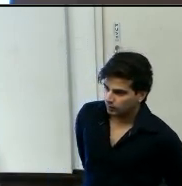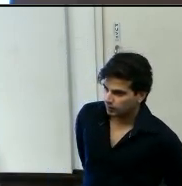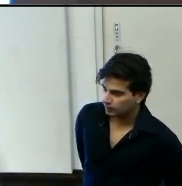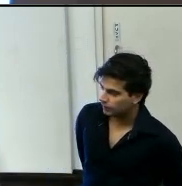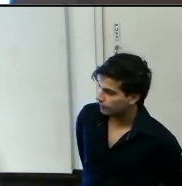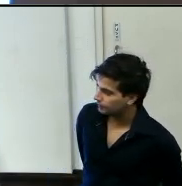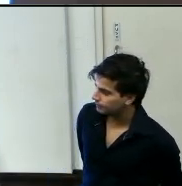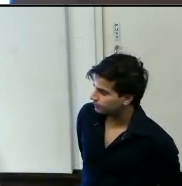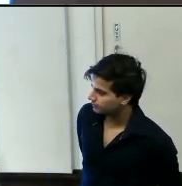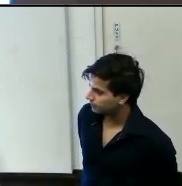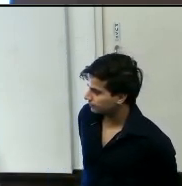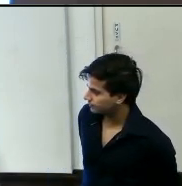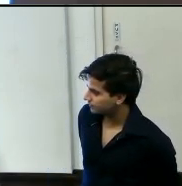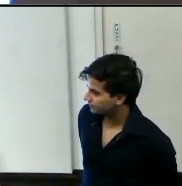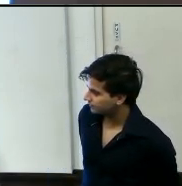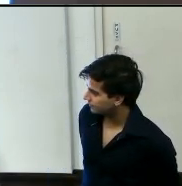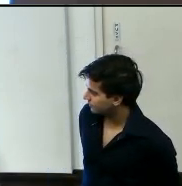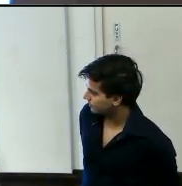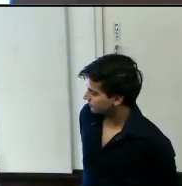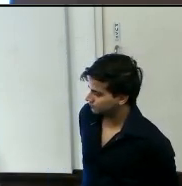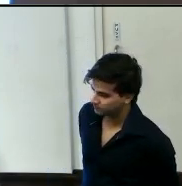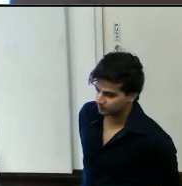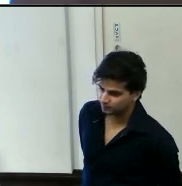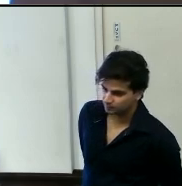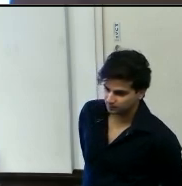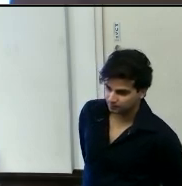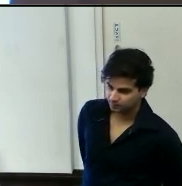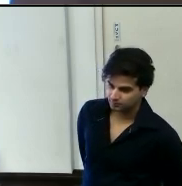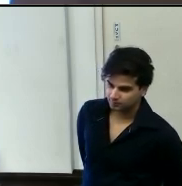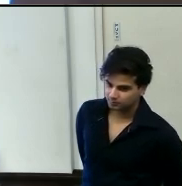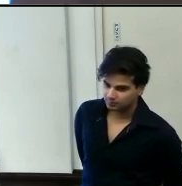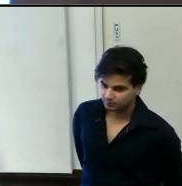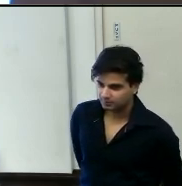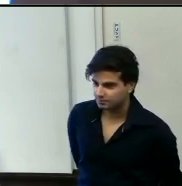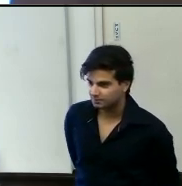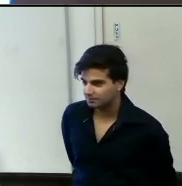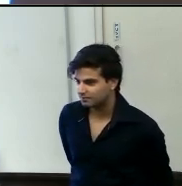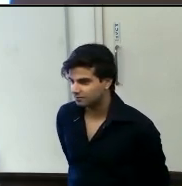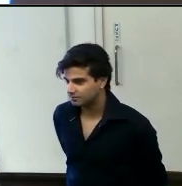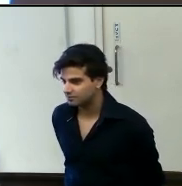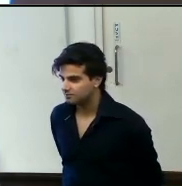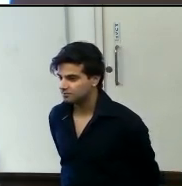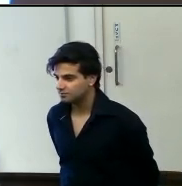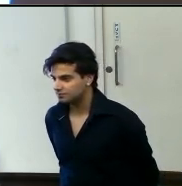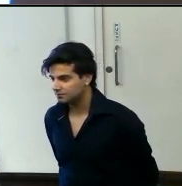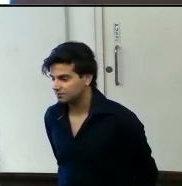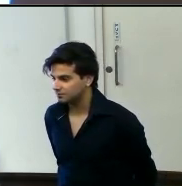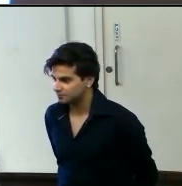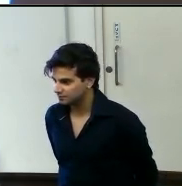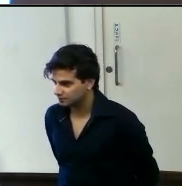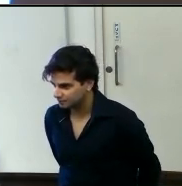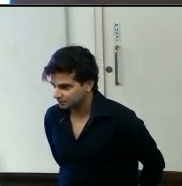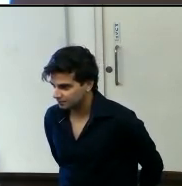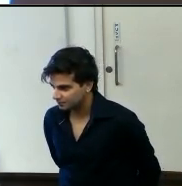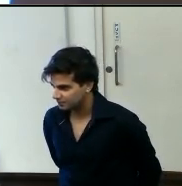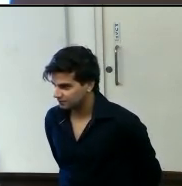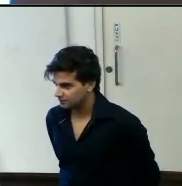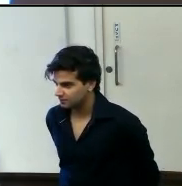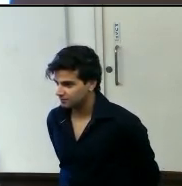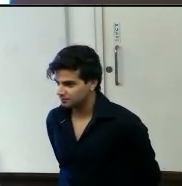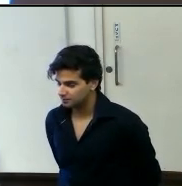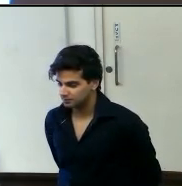ಒಂದ್ಸಲ ಅದನ್ನ ಹೊಳಹು ಅಂತ ಹೇಳೋಣ, ಅದು ಸಿಕ್ತಿದ್ದಂಗೆ ನೆಕ್ಸ್ಟ್ 3-4 ತಿಂಗಳಲ್ಲಿ ಅದನ್ನು ಎಷ್ಟು ಸಣ್ಣ ಮಾಡ್ಬೋದು, ಎಷ್ಟು ದೊಡ್ಡದು